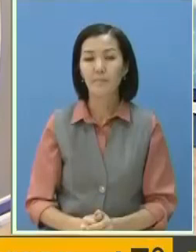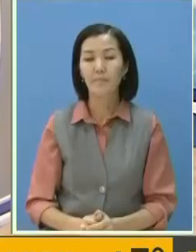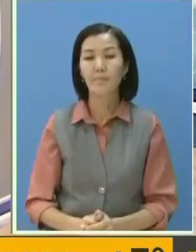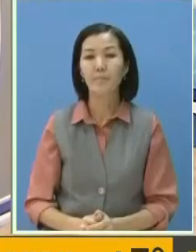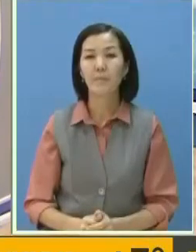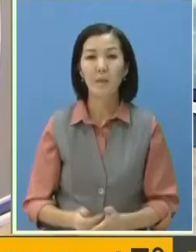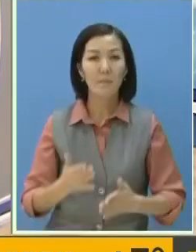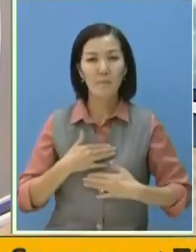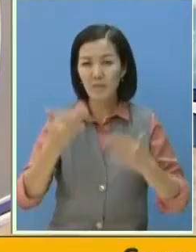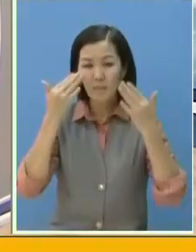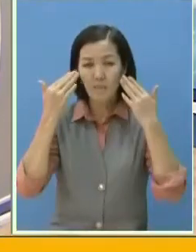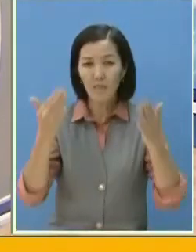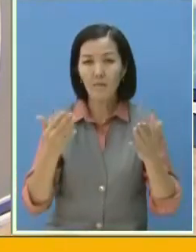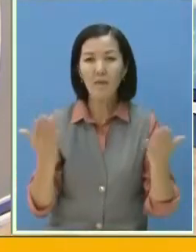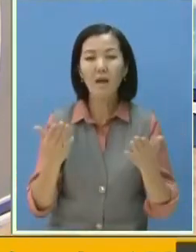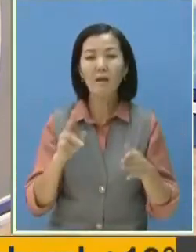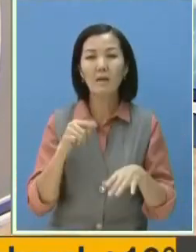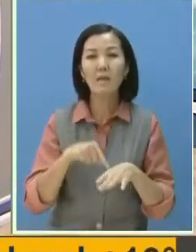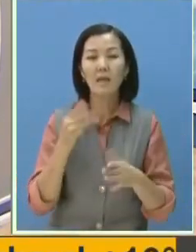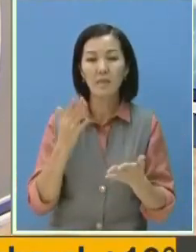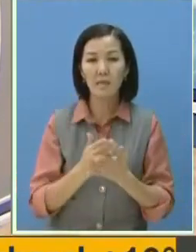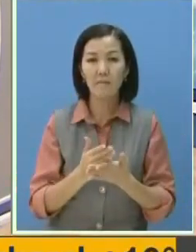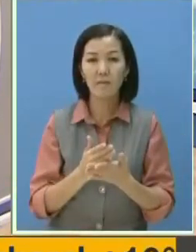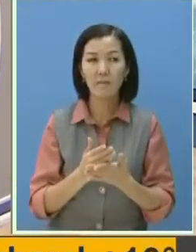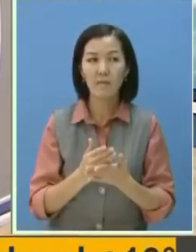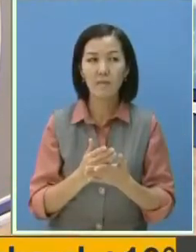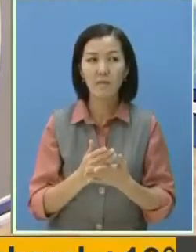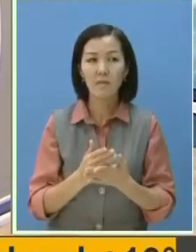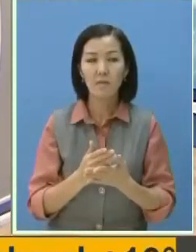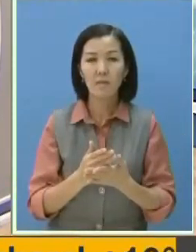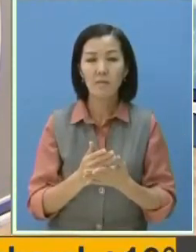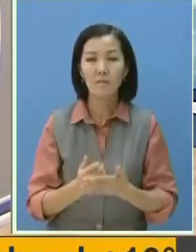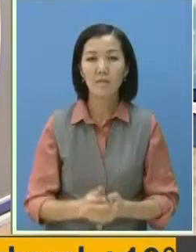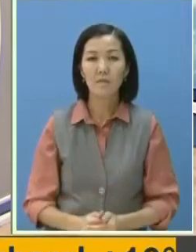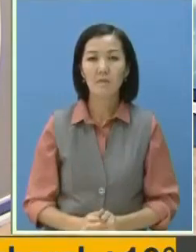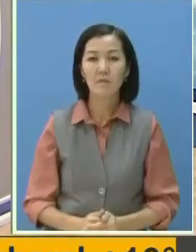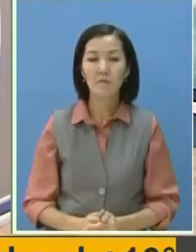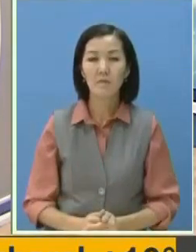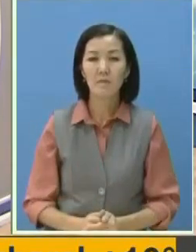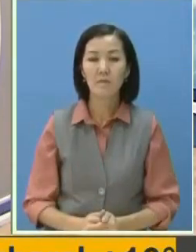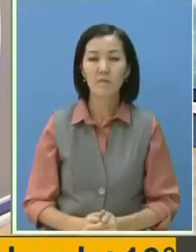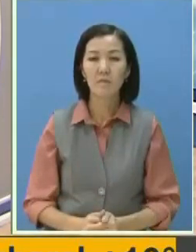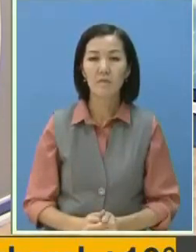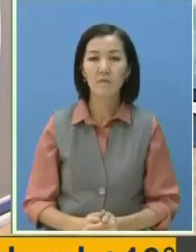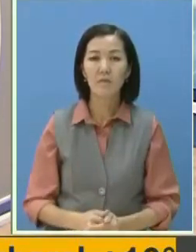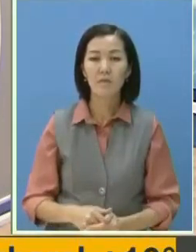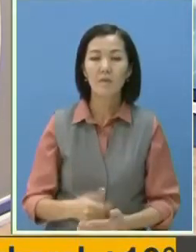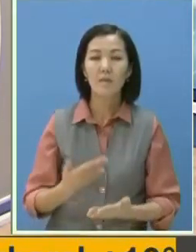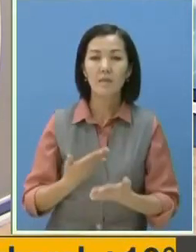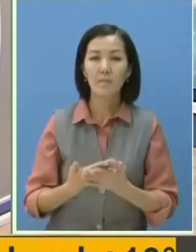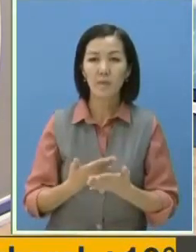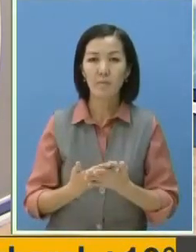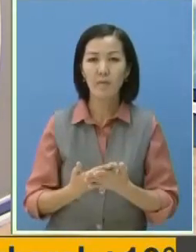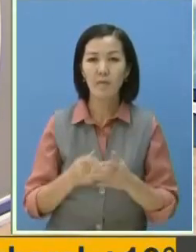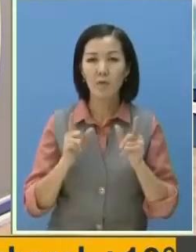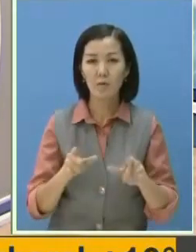но сами компенсаторные функции организма, они просто-напросто дают сбой. И это за счет вот ожирения,